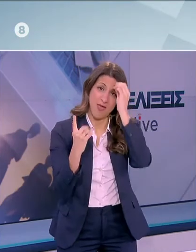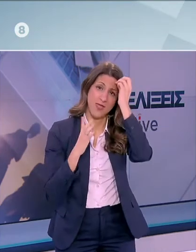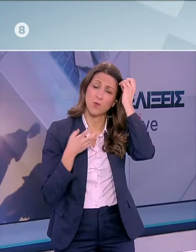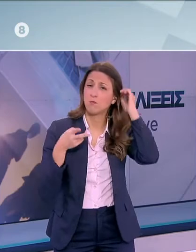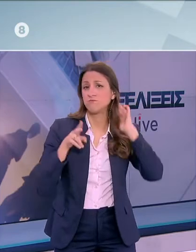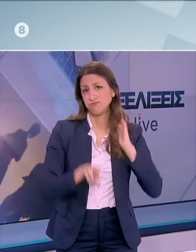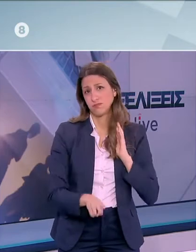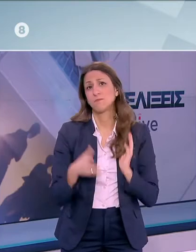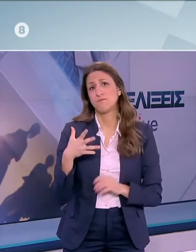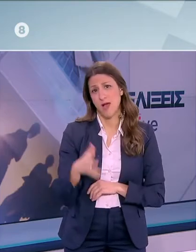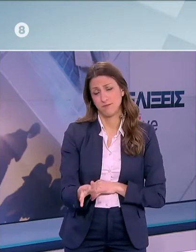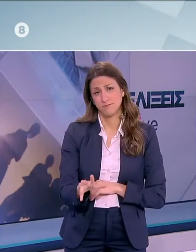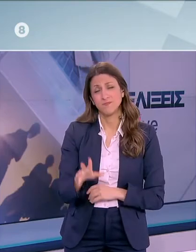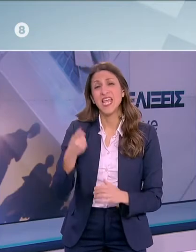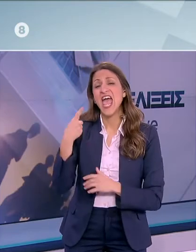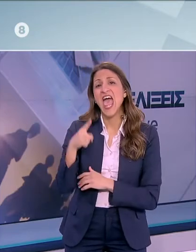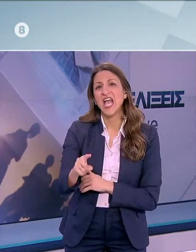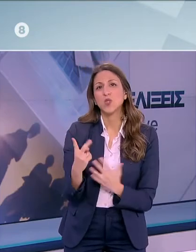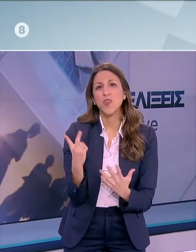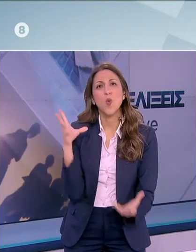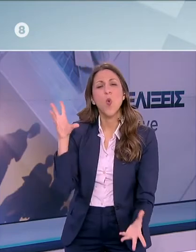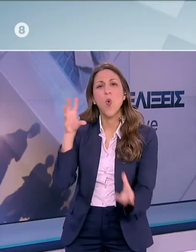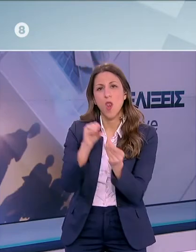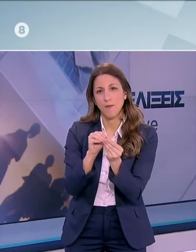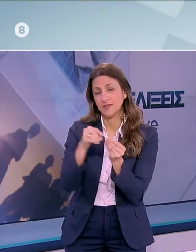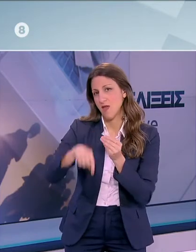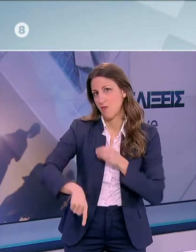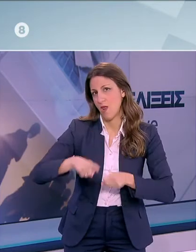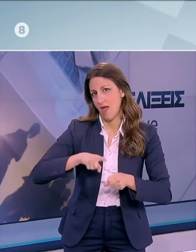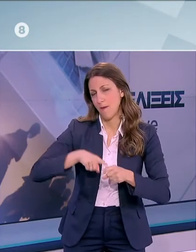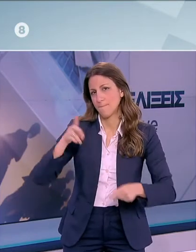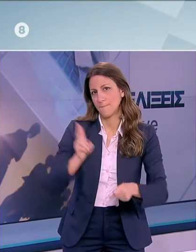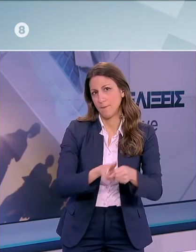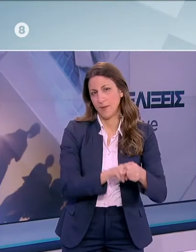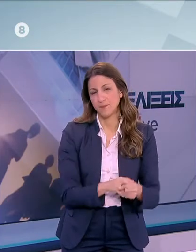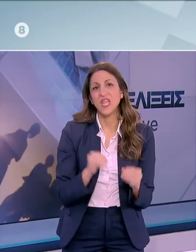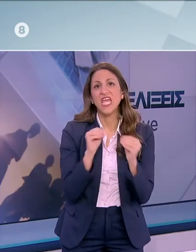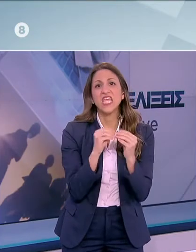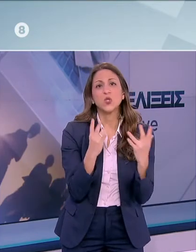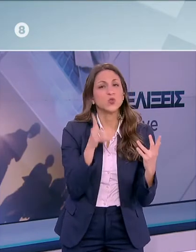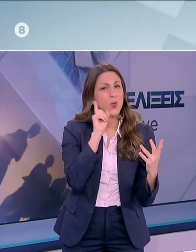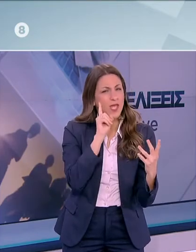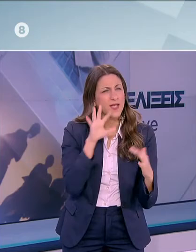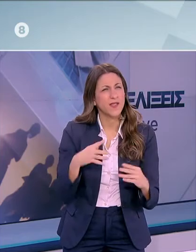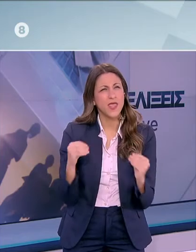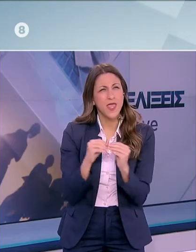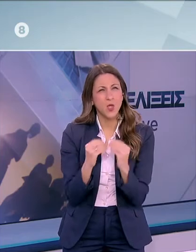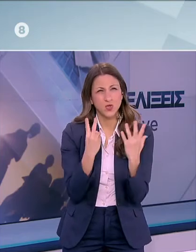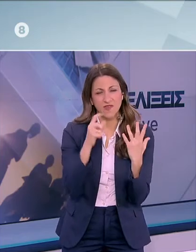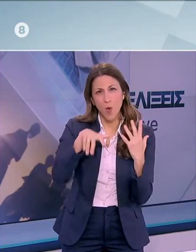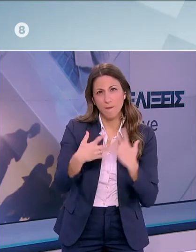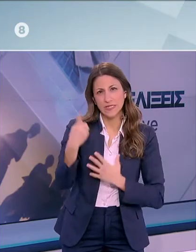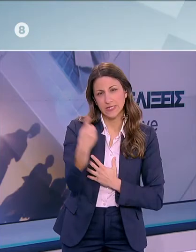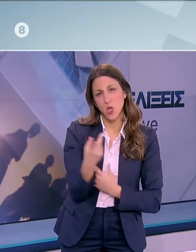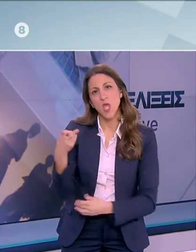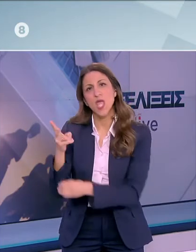καταγεγραμμένο θάνατο και 102 θανάτους συνολικά στη χώρα. 28 ήταν γυναίκες, το 27,5% και οι